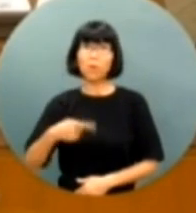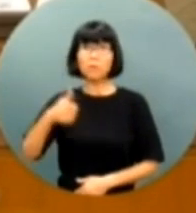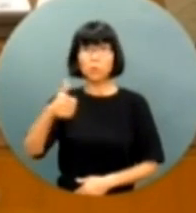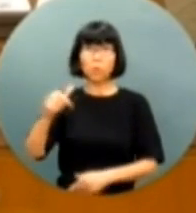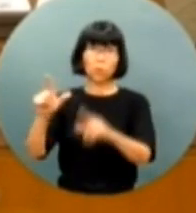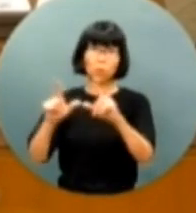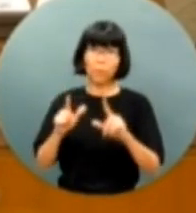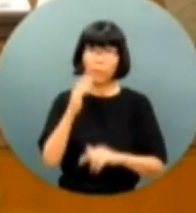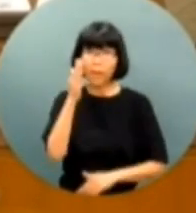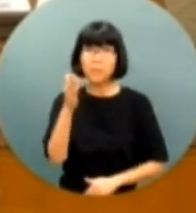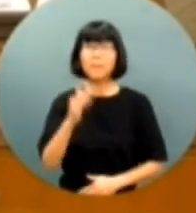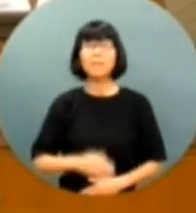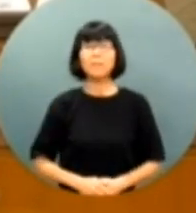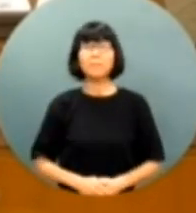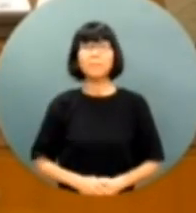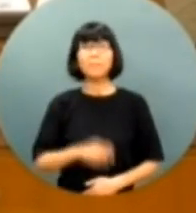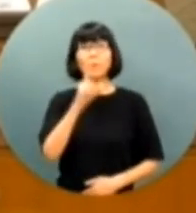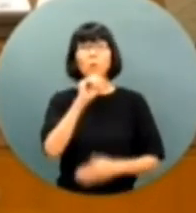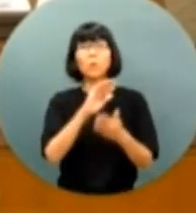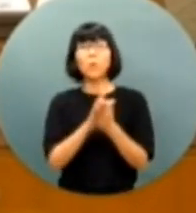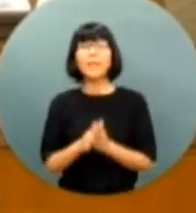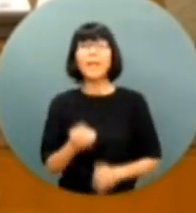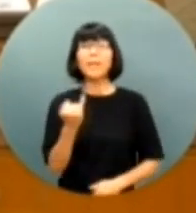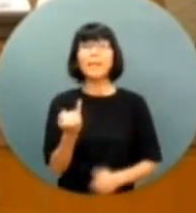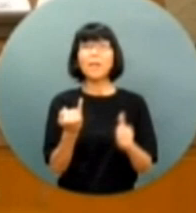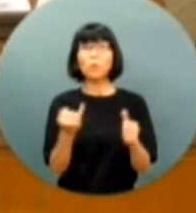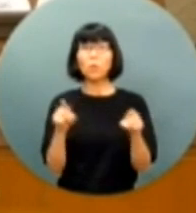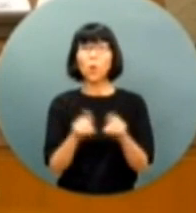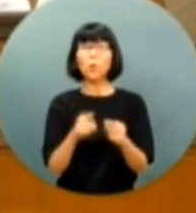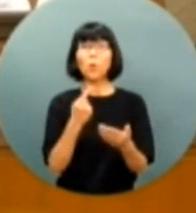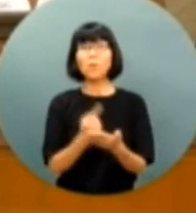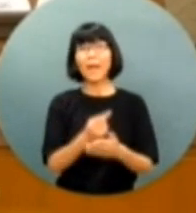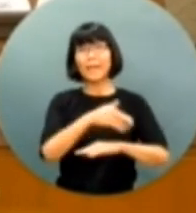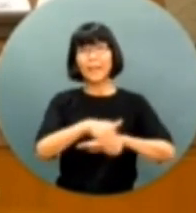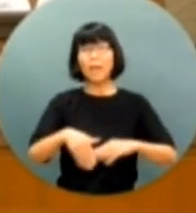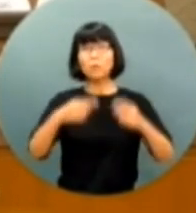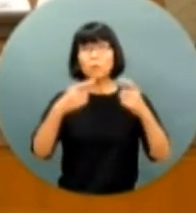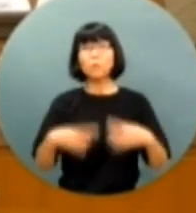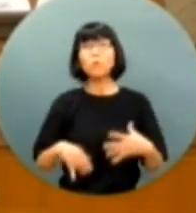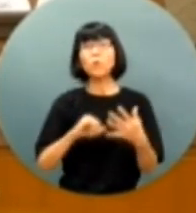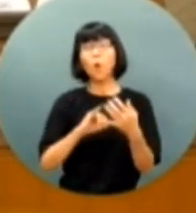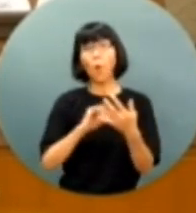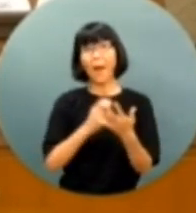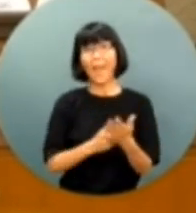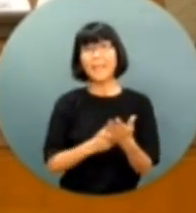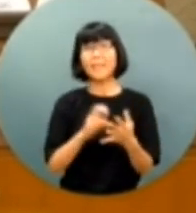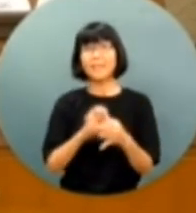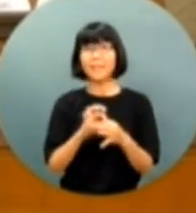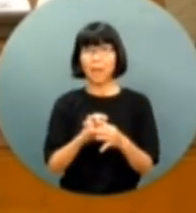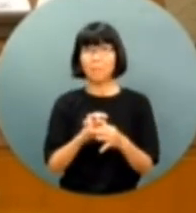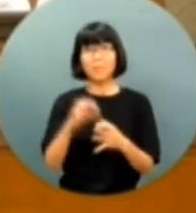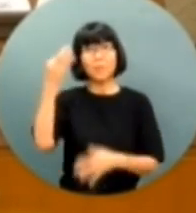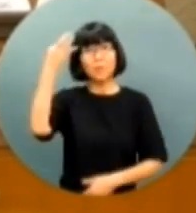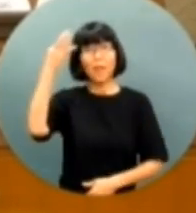そして3つ目、鳥取県男女共同参画条例について伺います。倉吉市の小中学校におけるスタミナ納